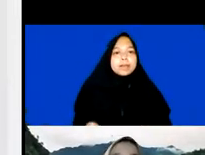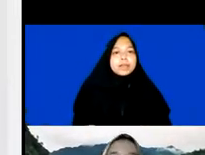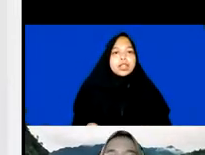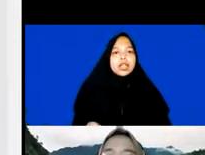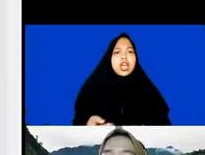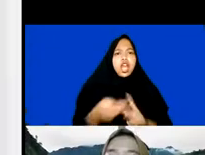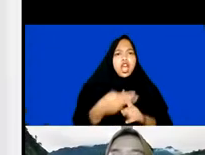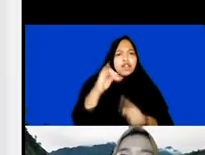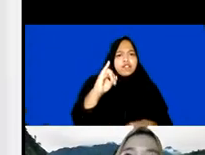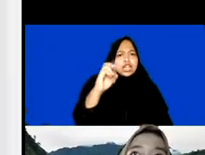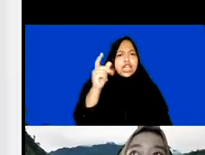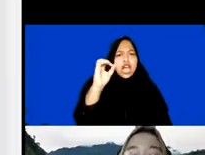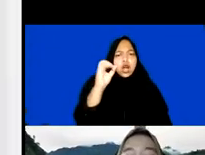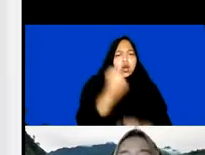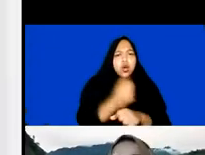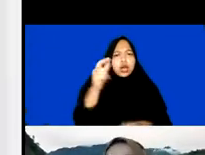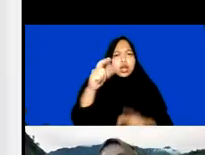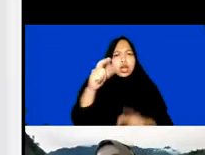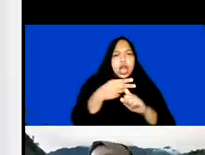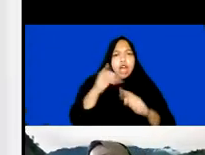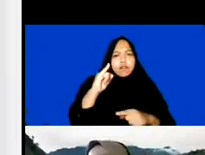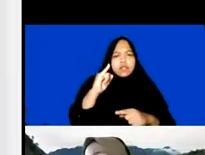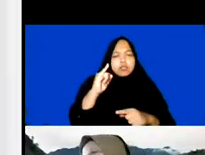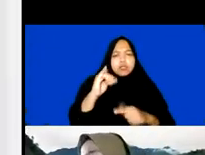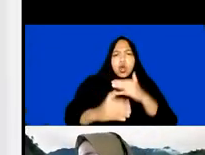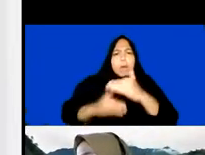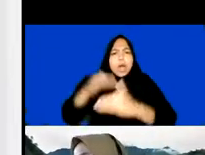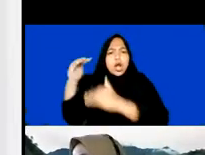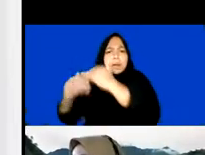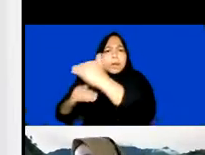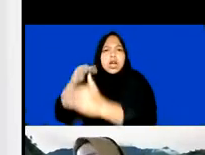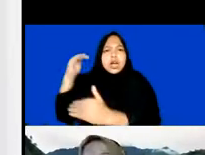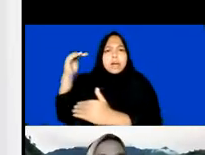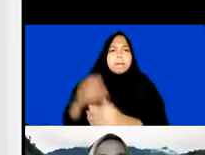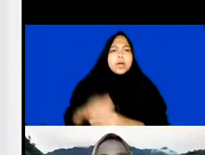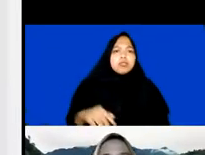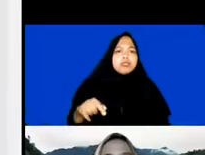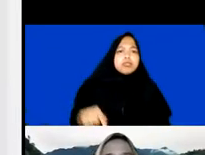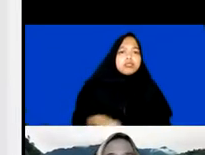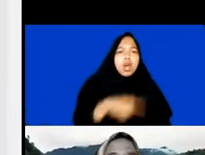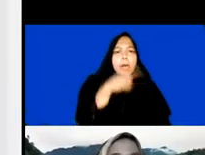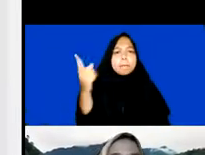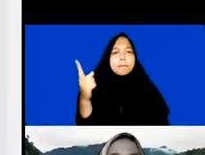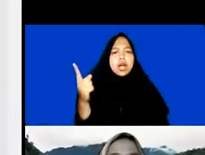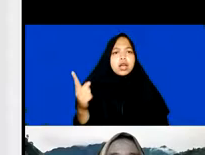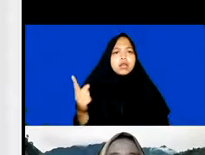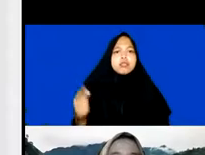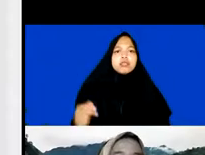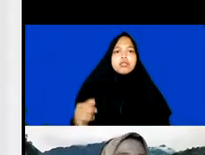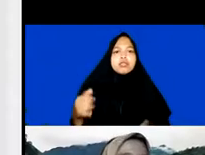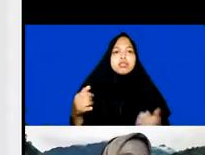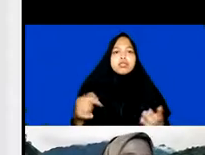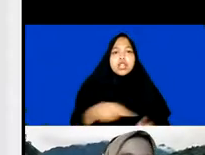pirografi dulu ya Mas, kemudian berkembang lagi sampai carving, kemudian tooling, dan